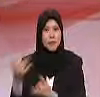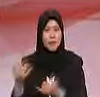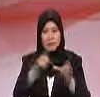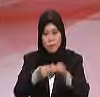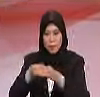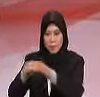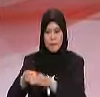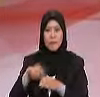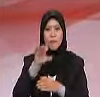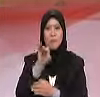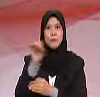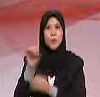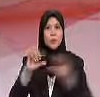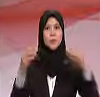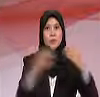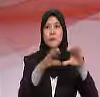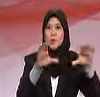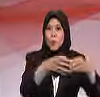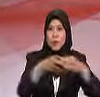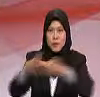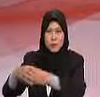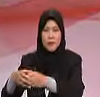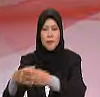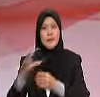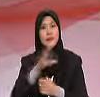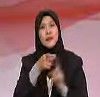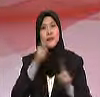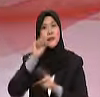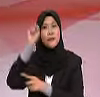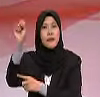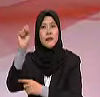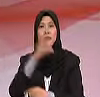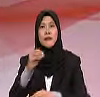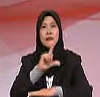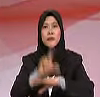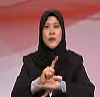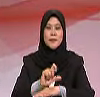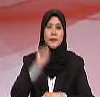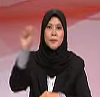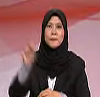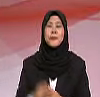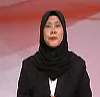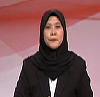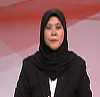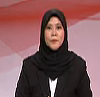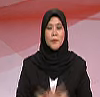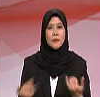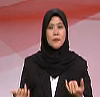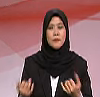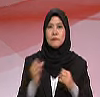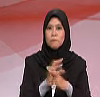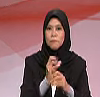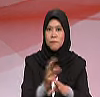80 pasukan dari Sabah, Sarawak dan wilayah Persekutuan Labuan. Dalam perkembangan berkaitan, usaha